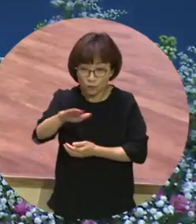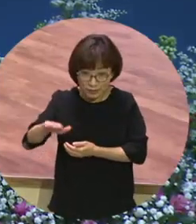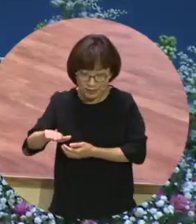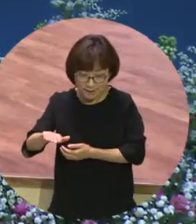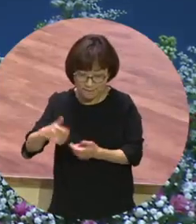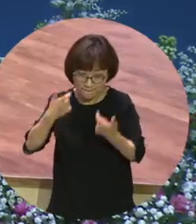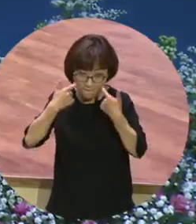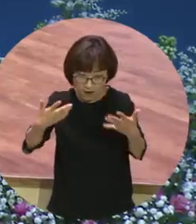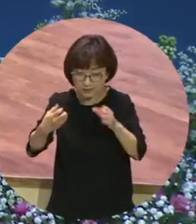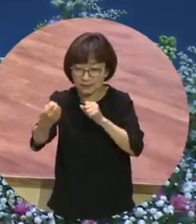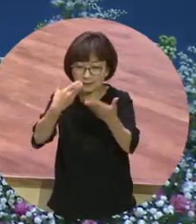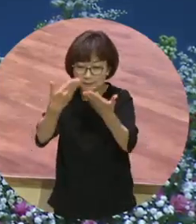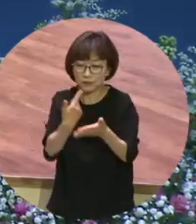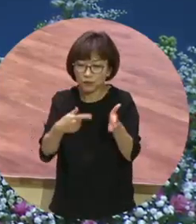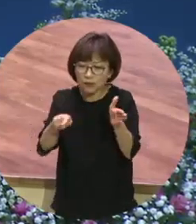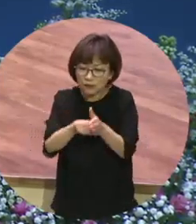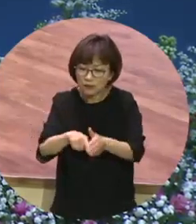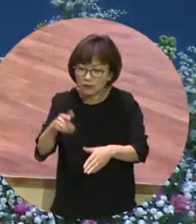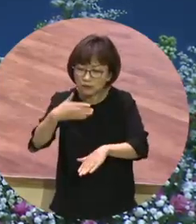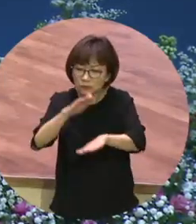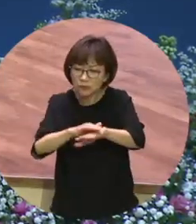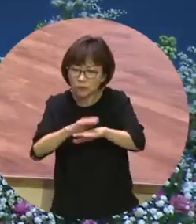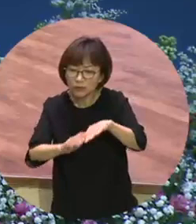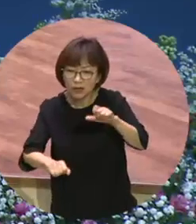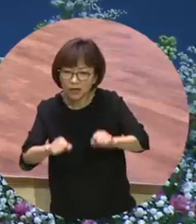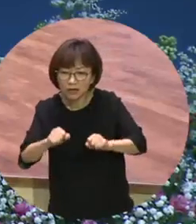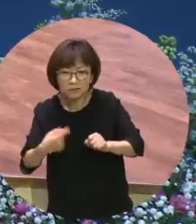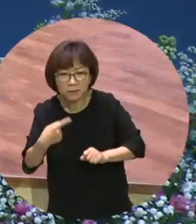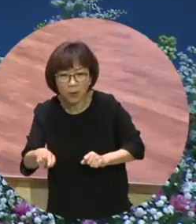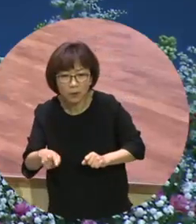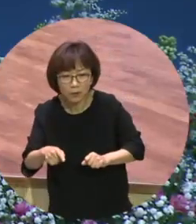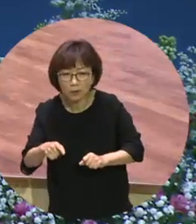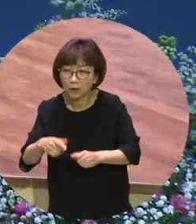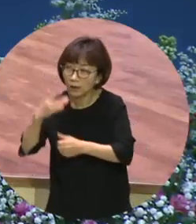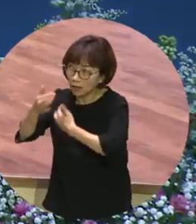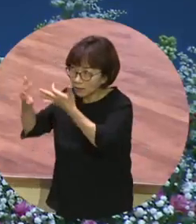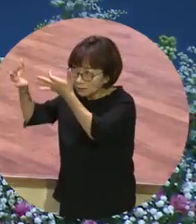있어야 돼요. 우리의 손이 행한 일이 하나님 앞에 있어야 돼요.